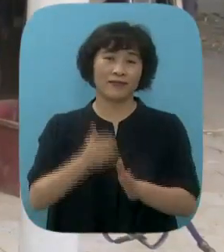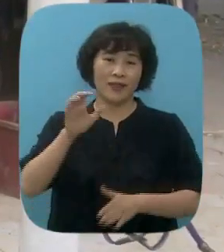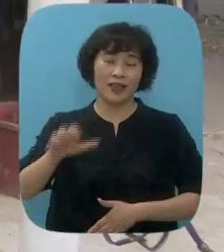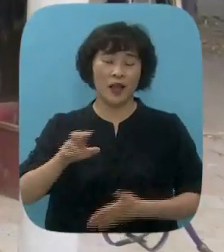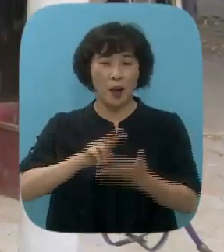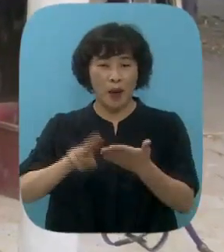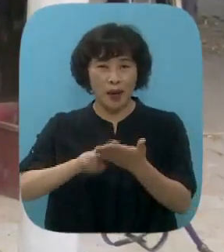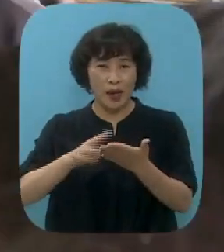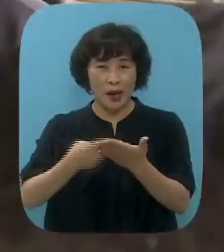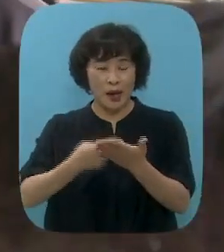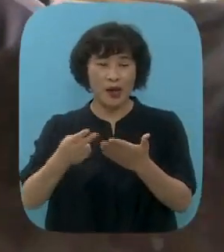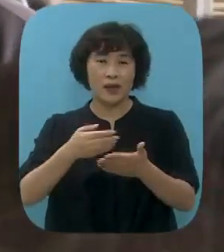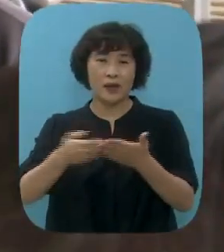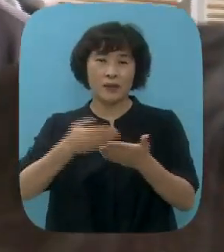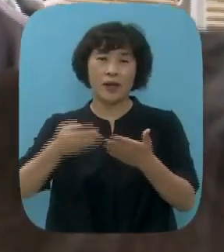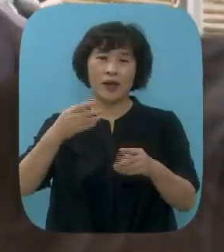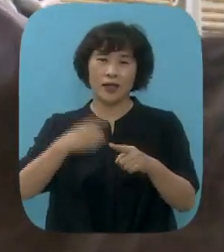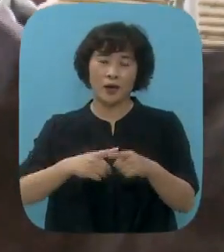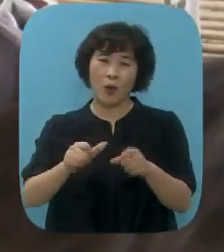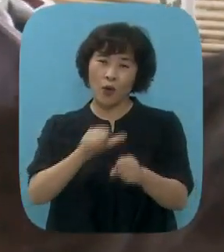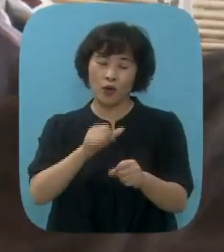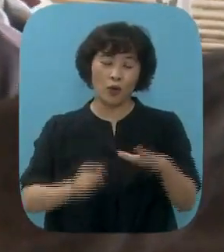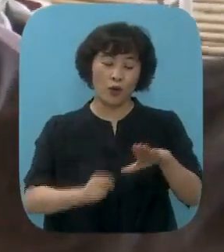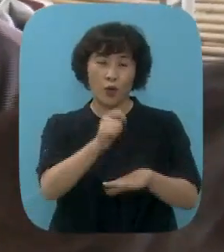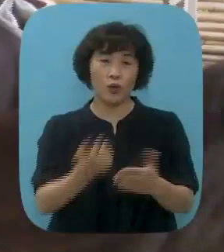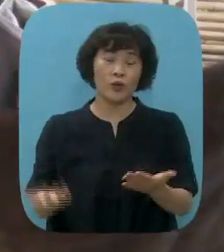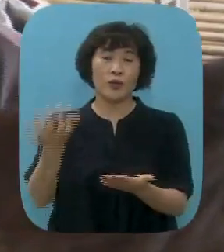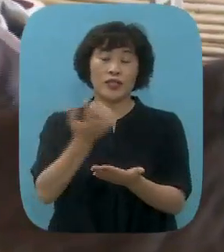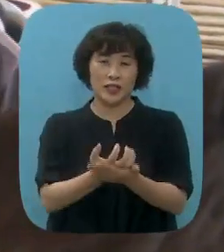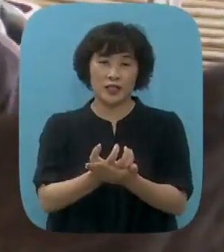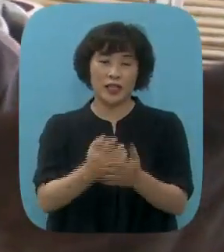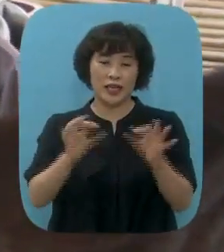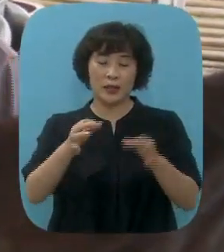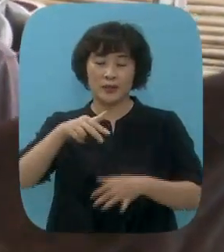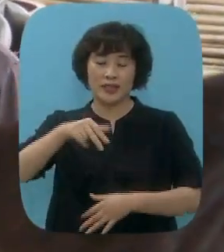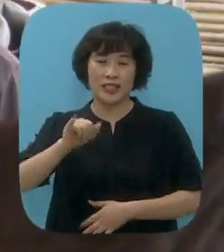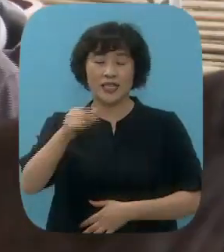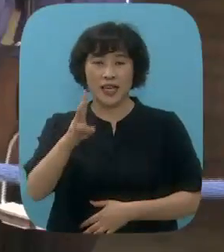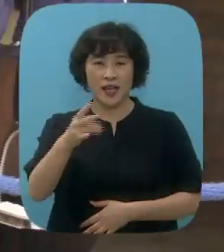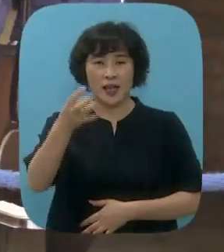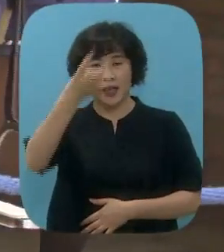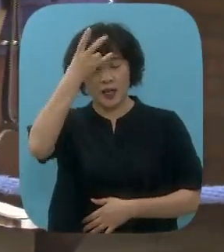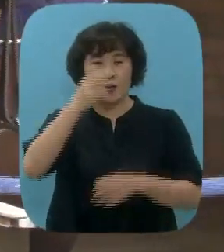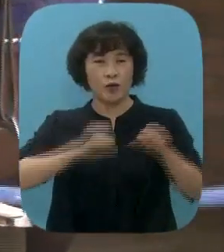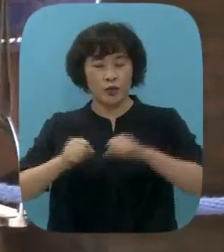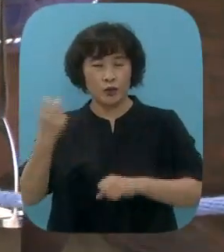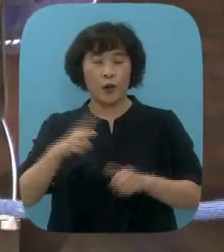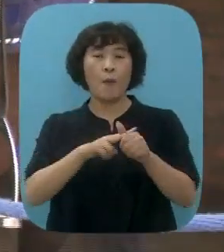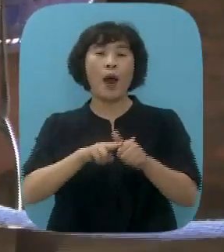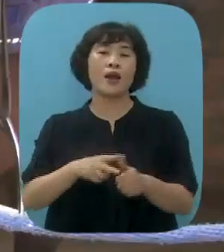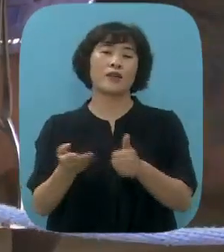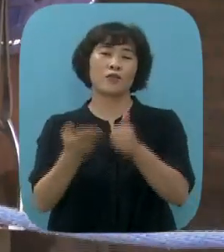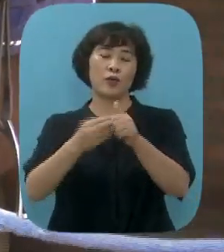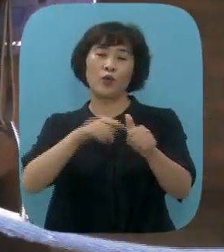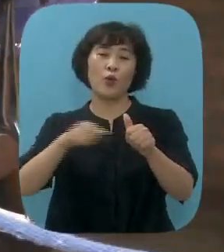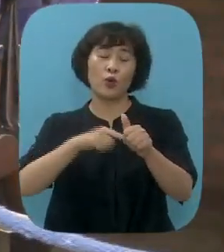도시에서 만화 작가로 활동하다 5년 전 가족과 고흥으로 귀촌한 김지혜 씨. 예술 활동 외에도 말을 키우면서